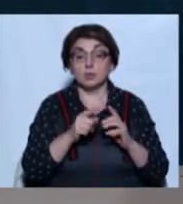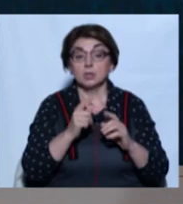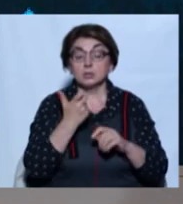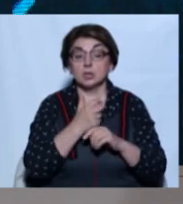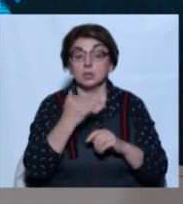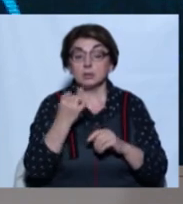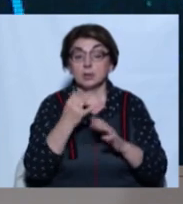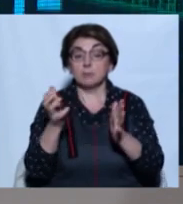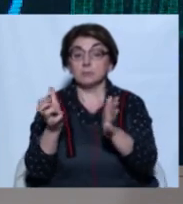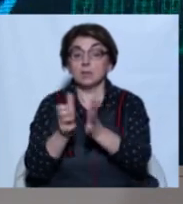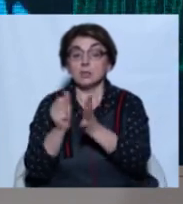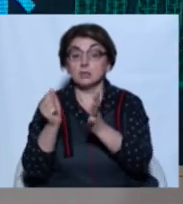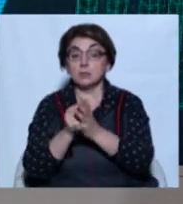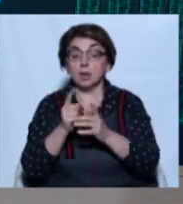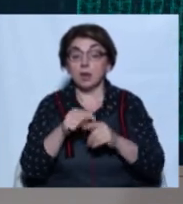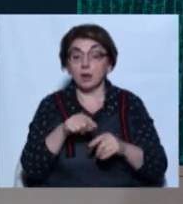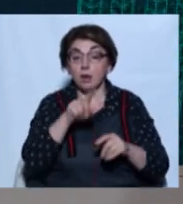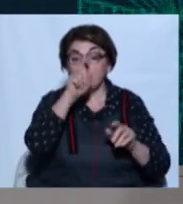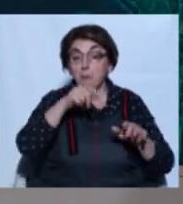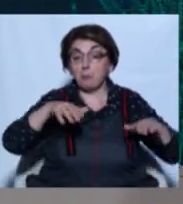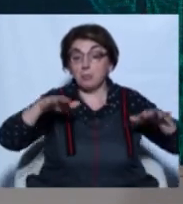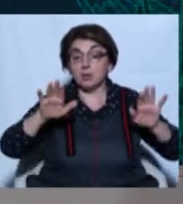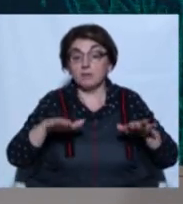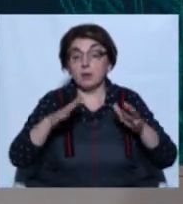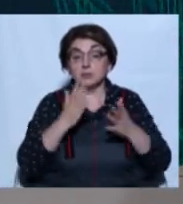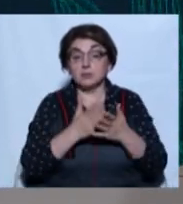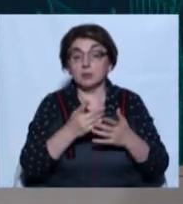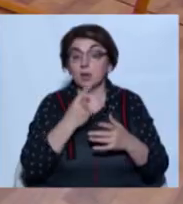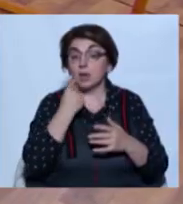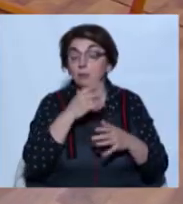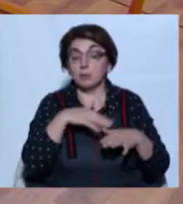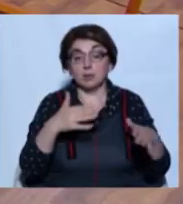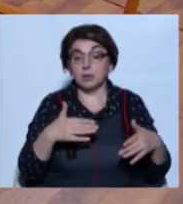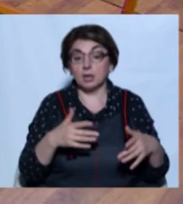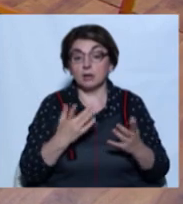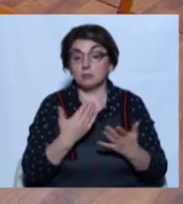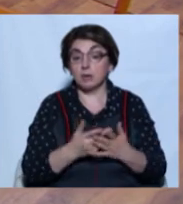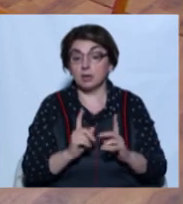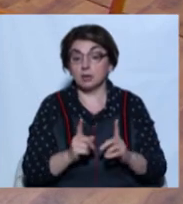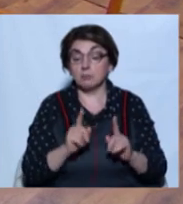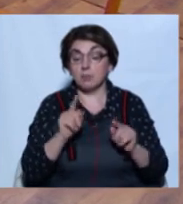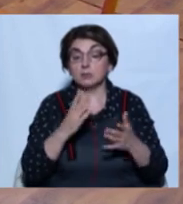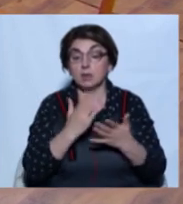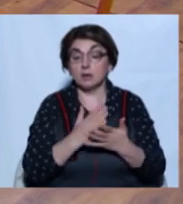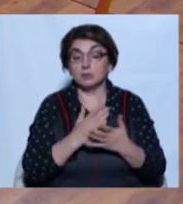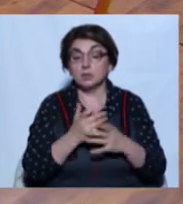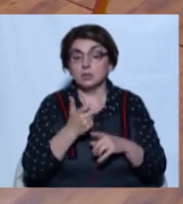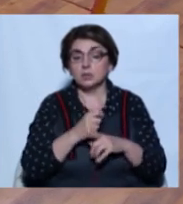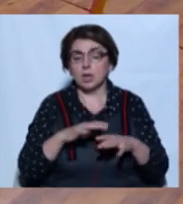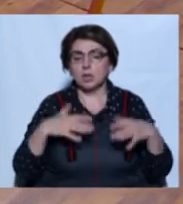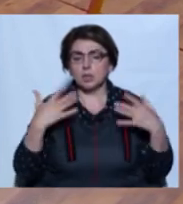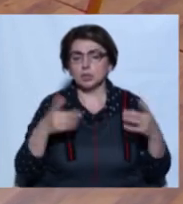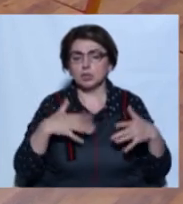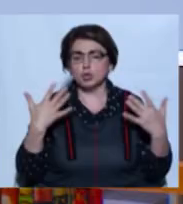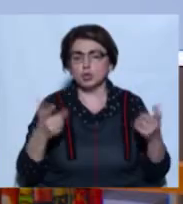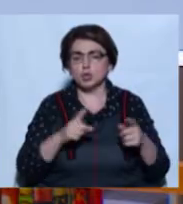არის მტაცებელი ფრინველები, რით გამოირჩევიან. Აი, კბილები არ აქვს ხო ფრინველს, მაგრამ მათ აქვთ ძალიან